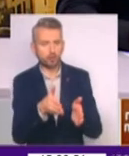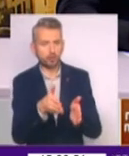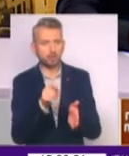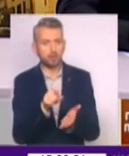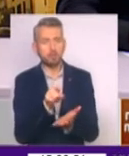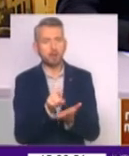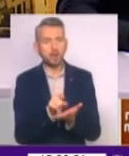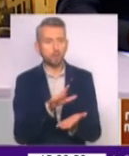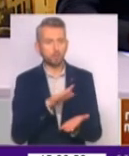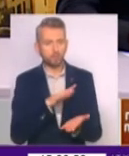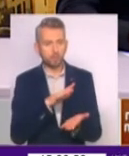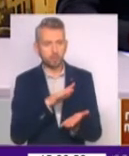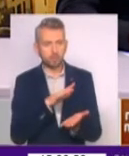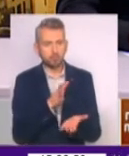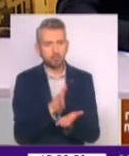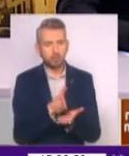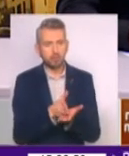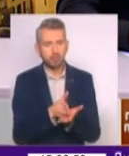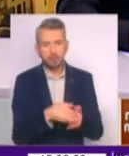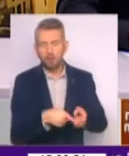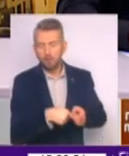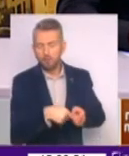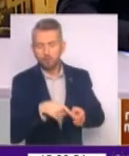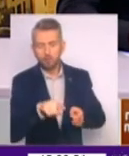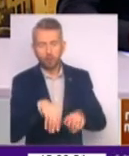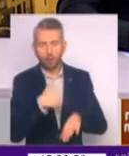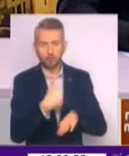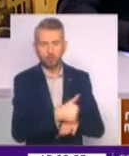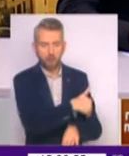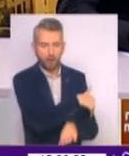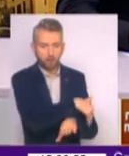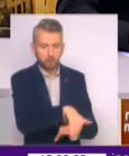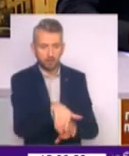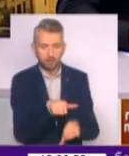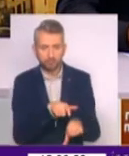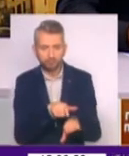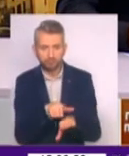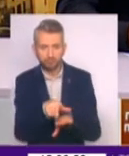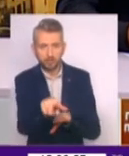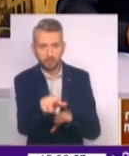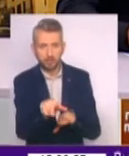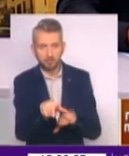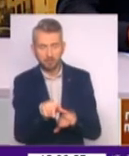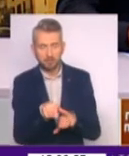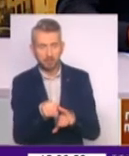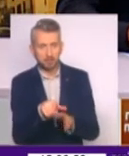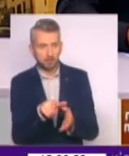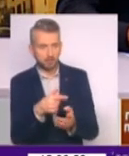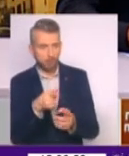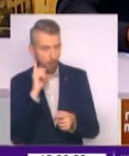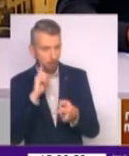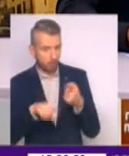бути розташовані вздовж основних вулиць міста. Тому логічно виглядає,